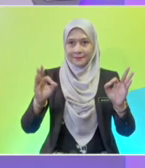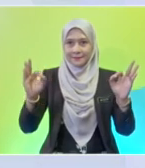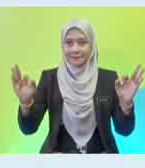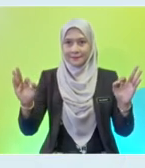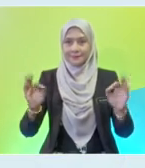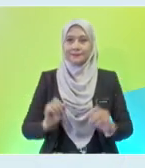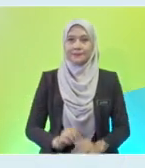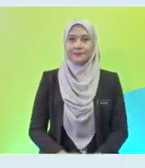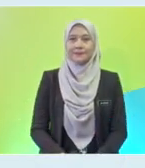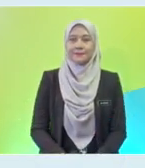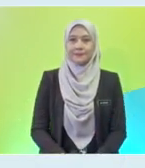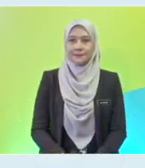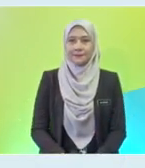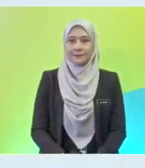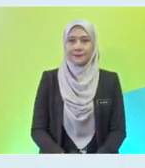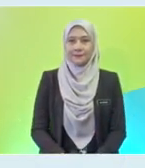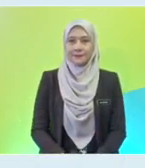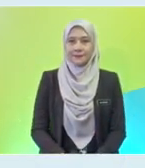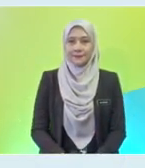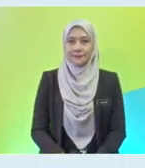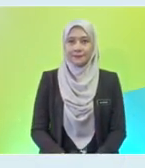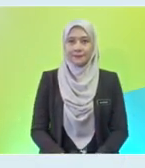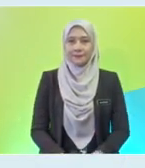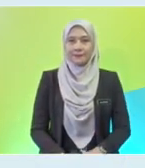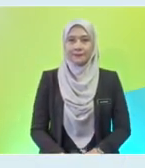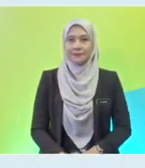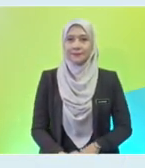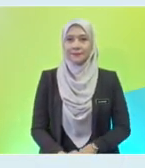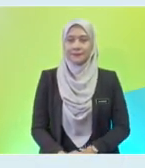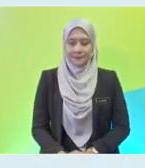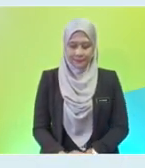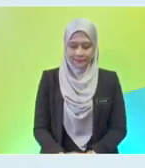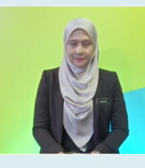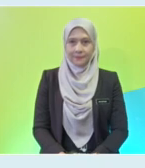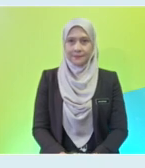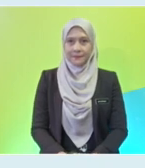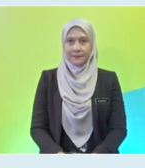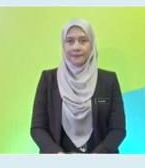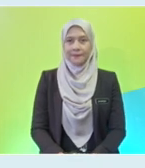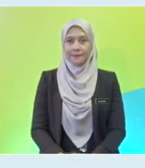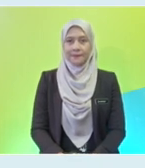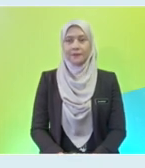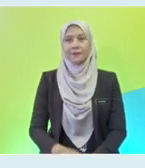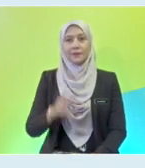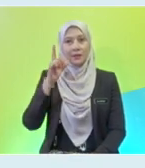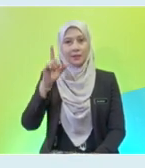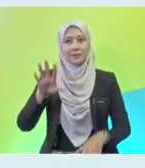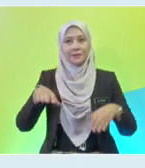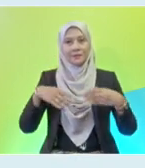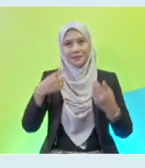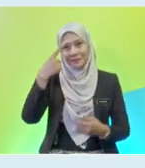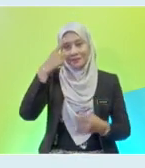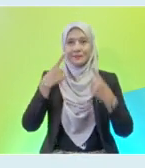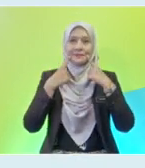yang bertindak balas jadi gua tambah tidak Nah jadi tambah tidak Oke kita lihat macam mana kita selesai soal ini